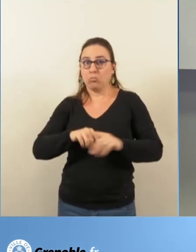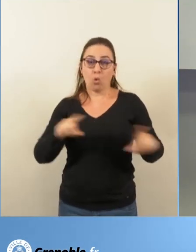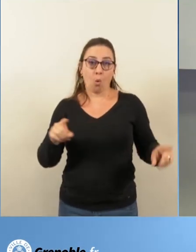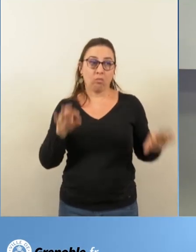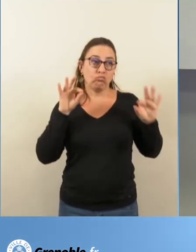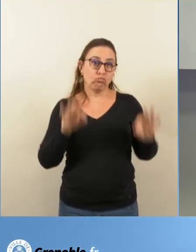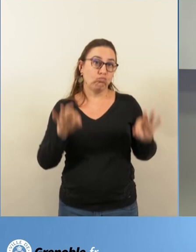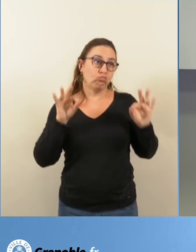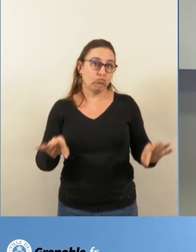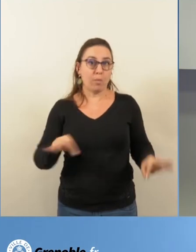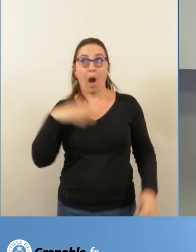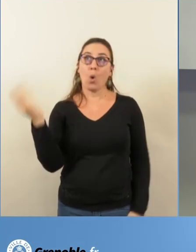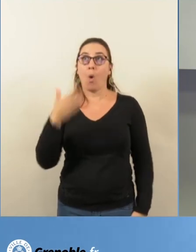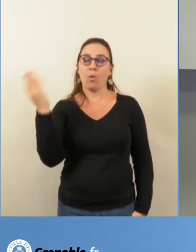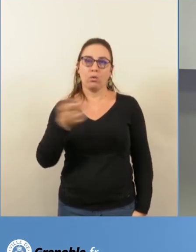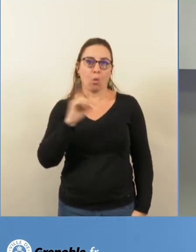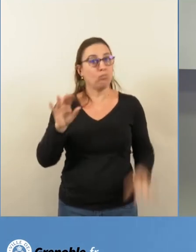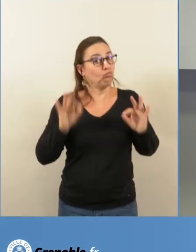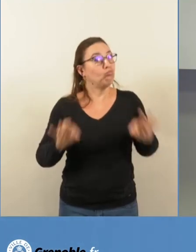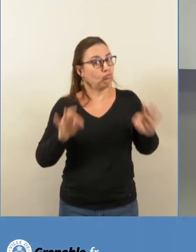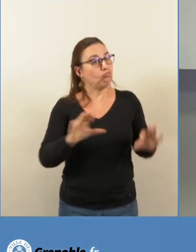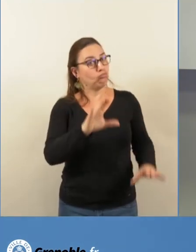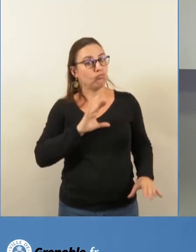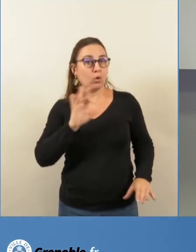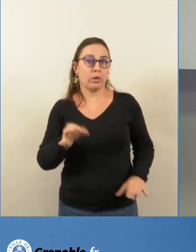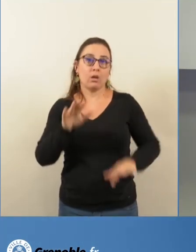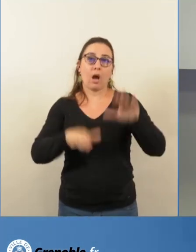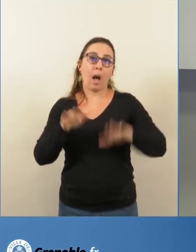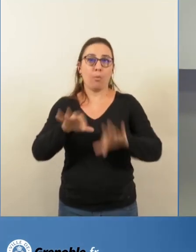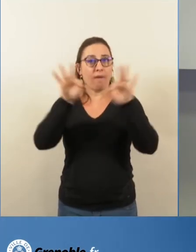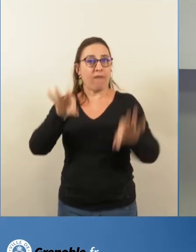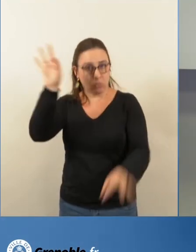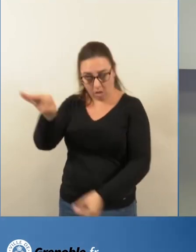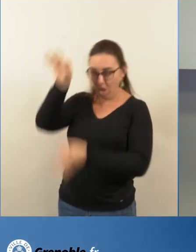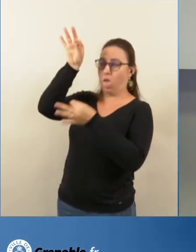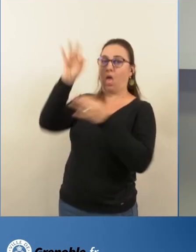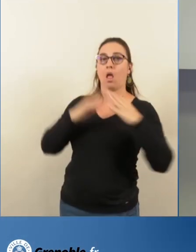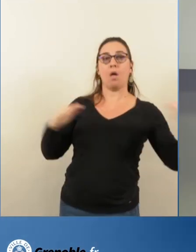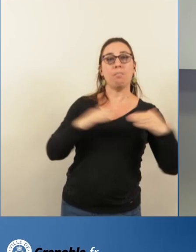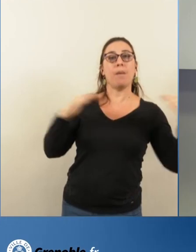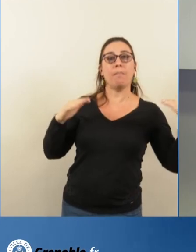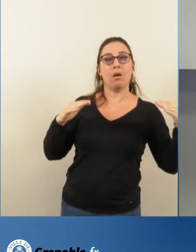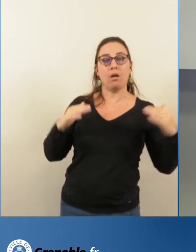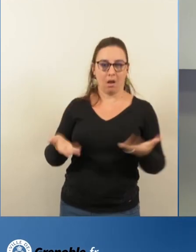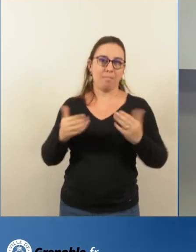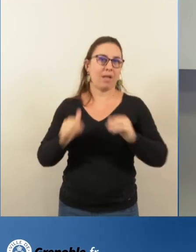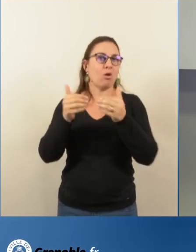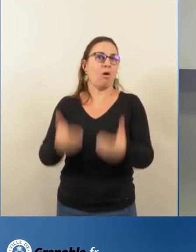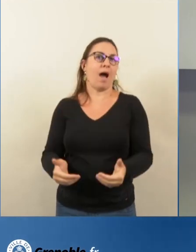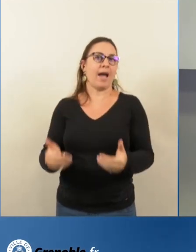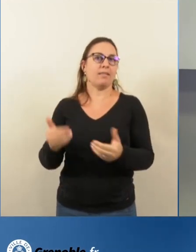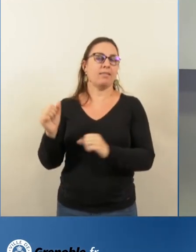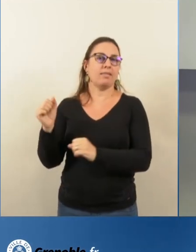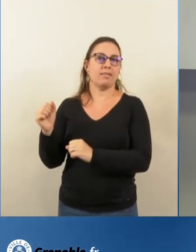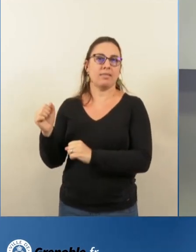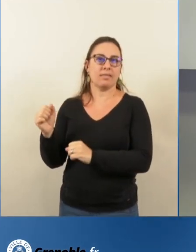significatif mais pas mirobolant significatif je dis ça c'est à peu près la facture qu'on nous balance là pour arrêter de prendre en charge de nettoyage des